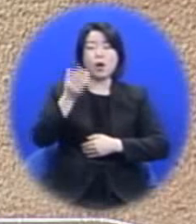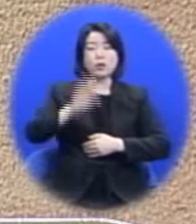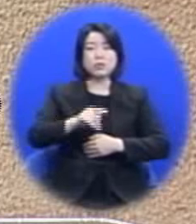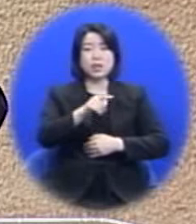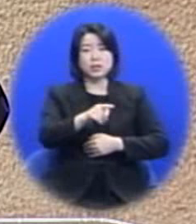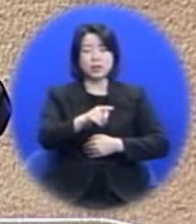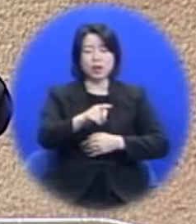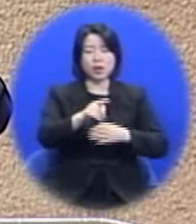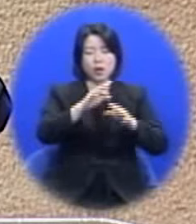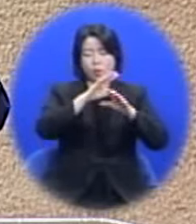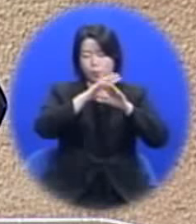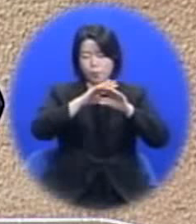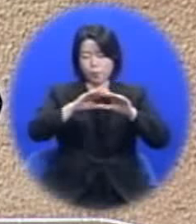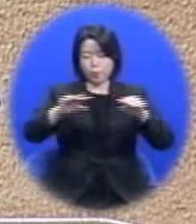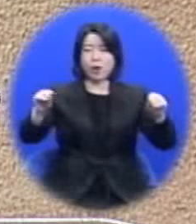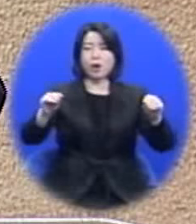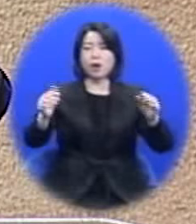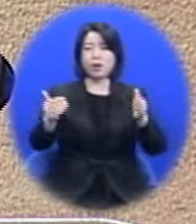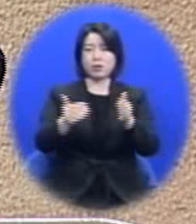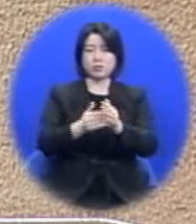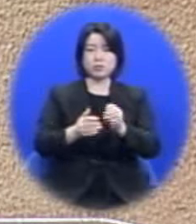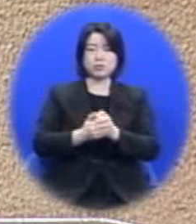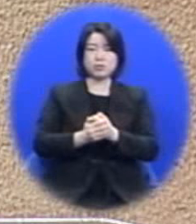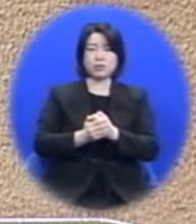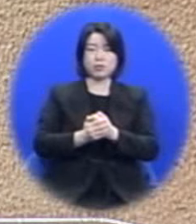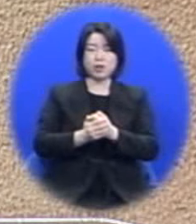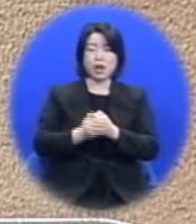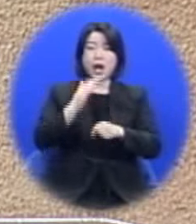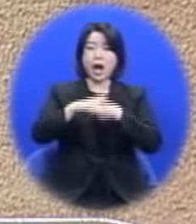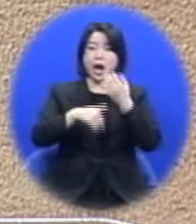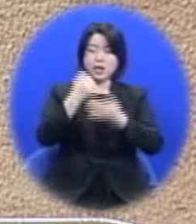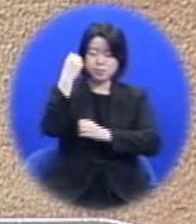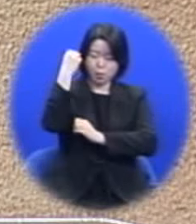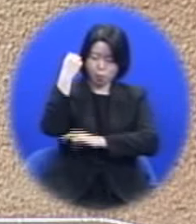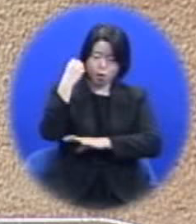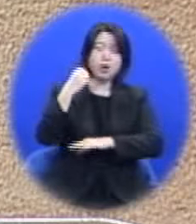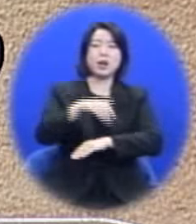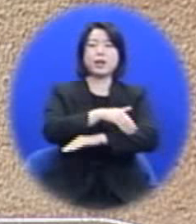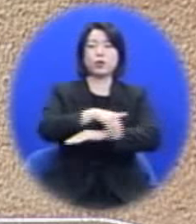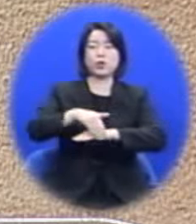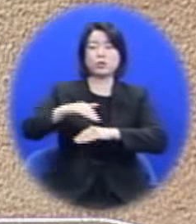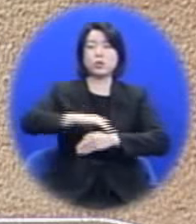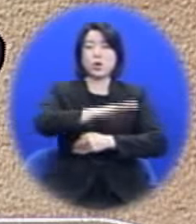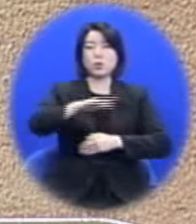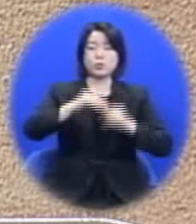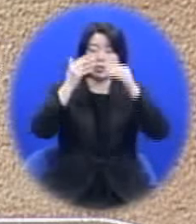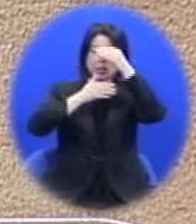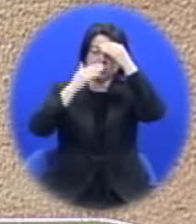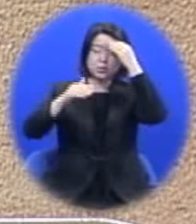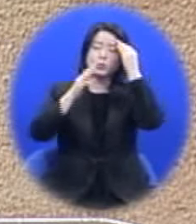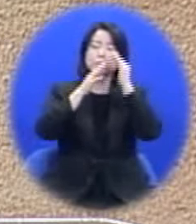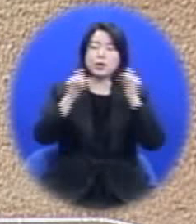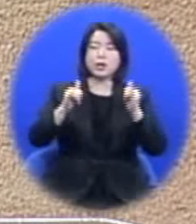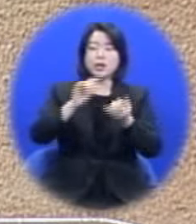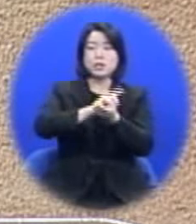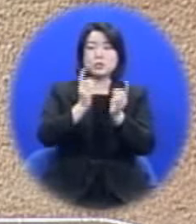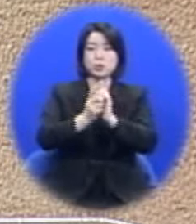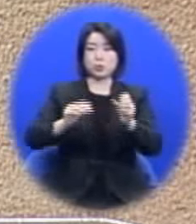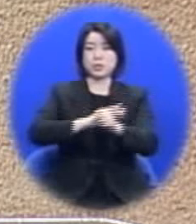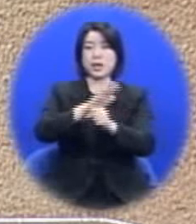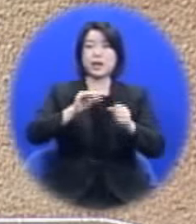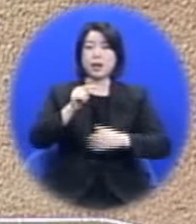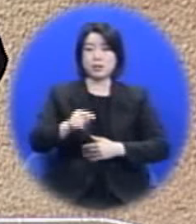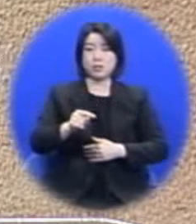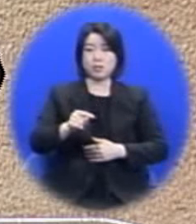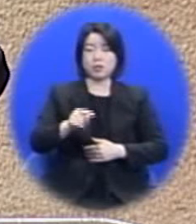그게 녹아지는 거 같아요. 하나님의 원래 계획은 우리 성도들이 서로 사랑하는 거다.